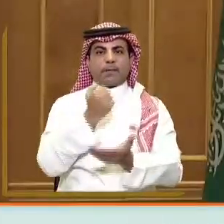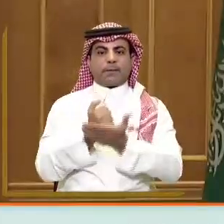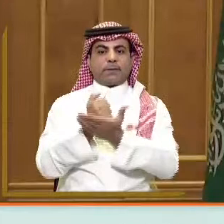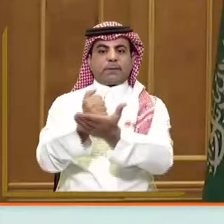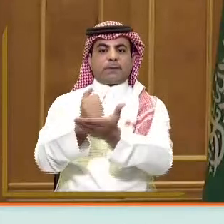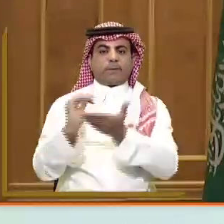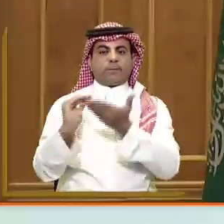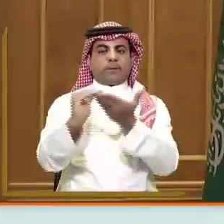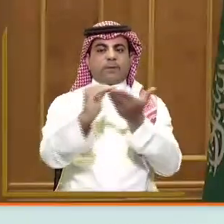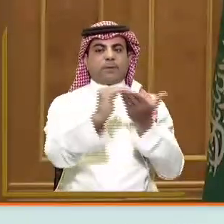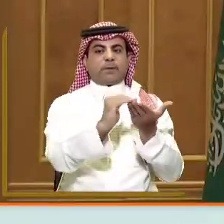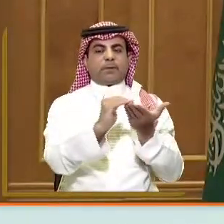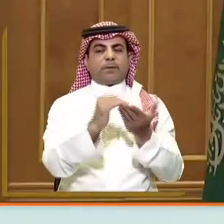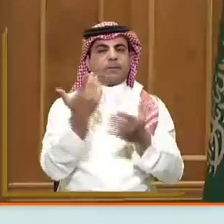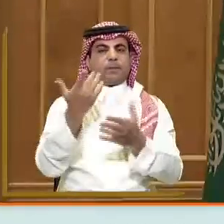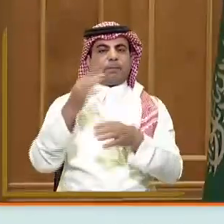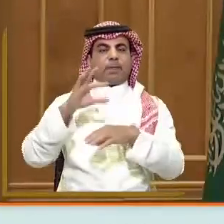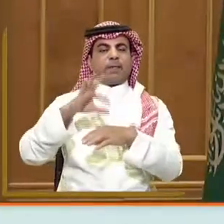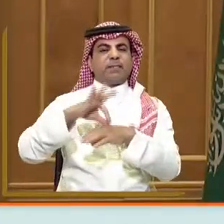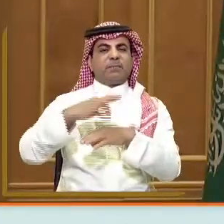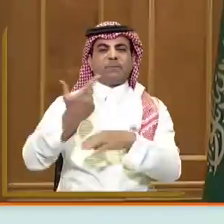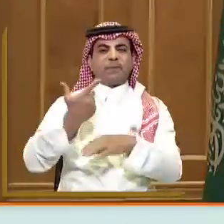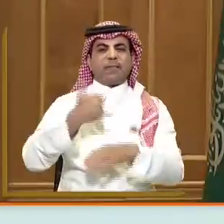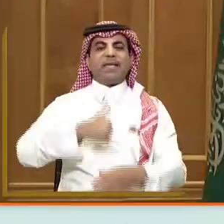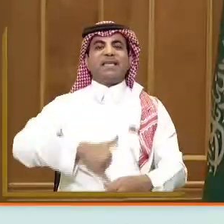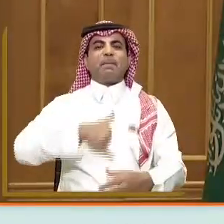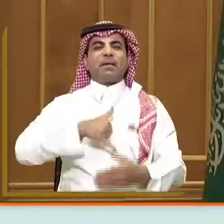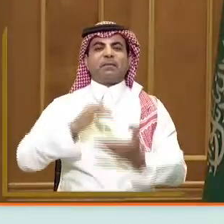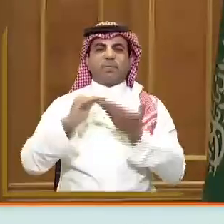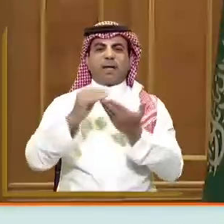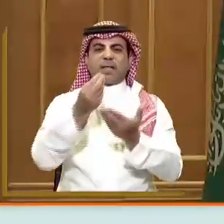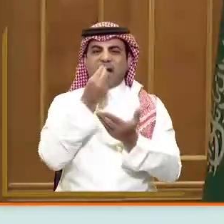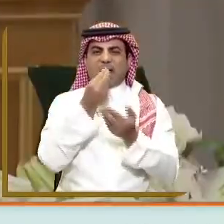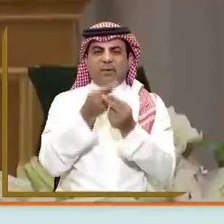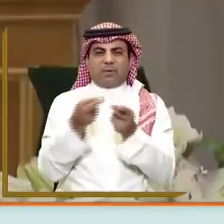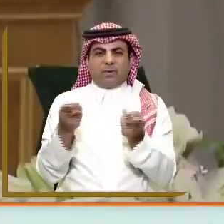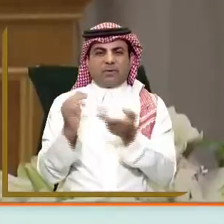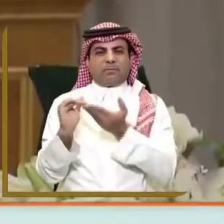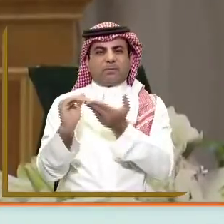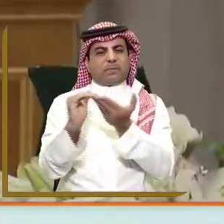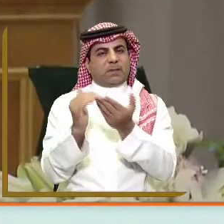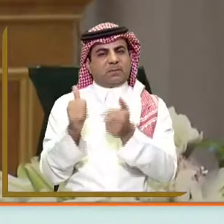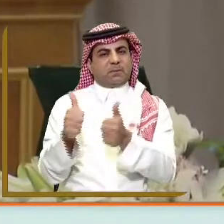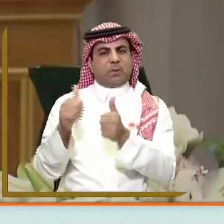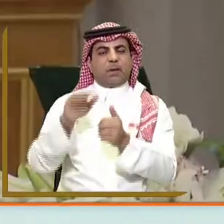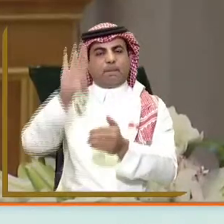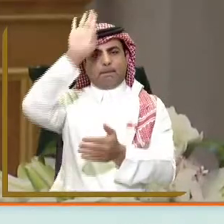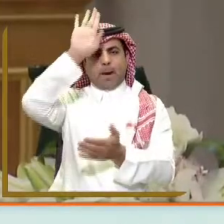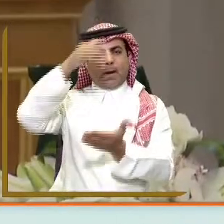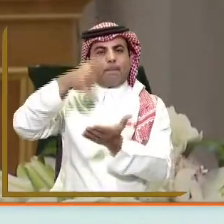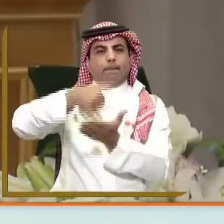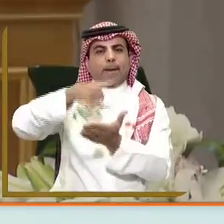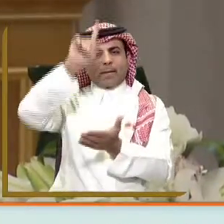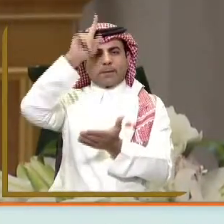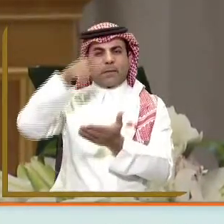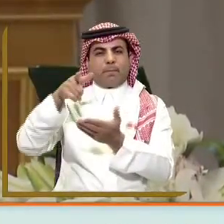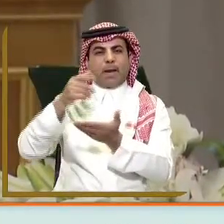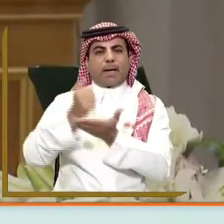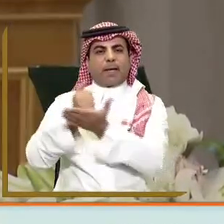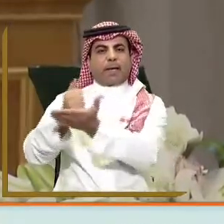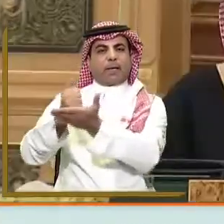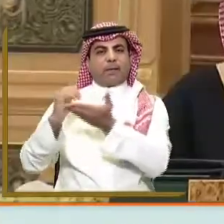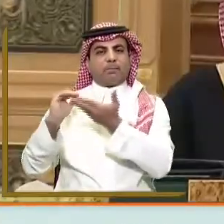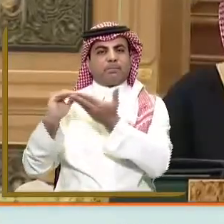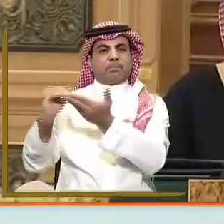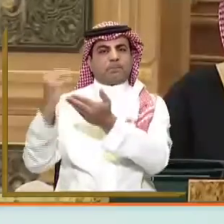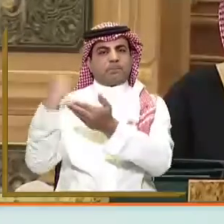سلمان للإغاثة والأعمال الإنسانية لدعم الشعب اليمني الشقيق في مختلف الجوانب، وعبر برامج